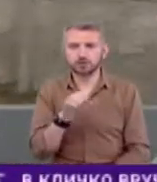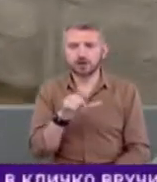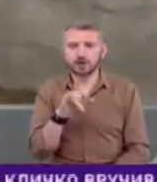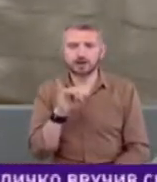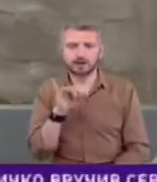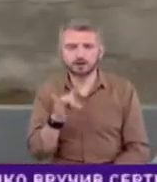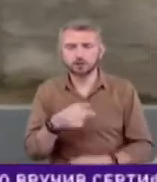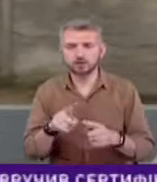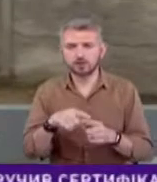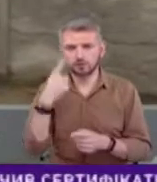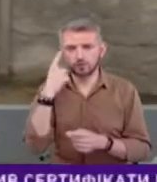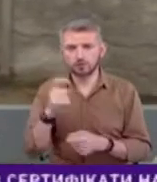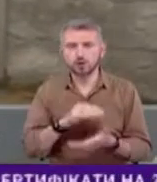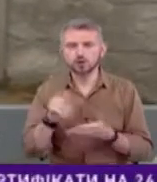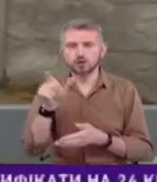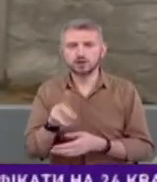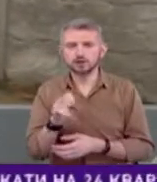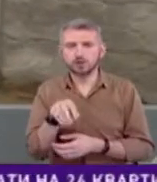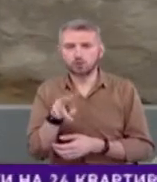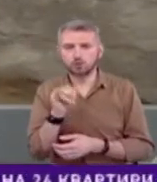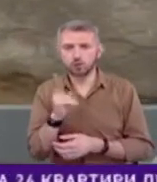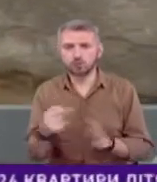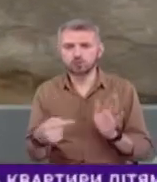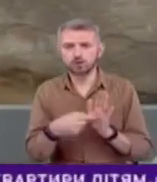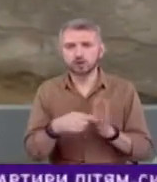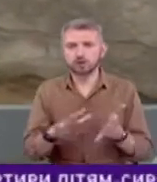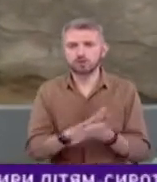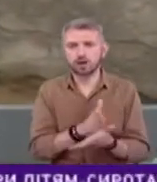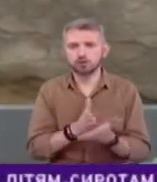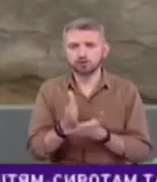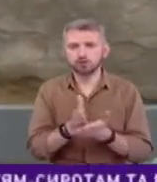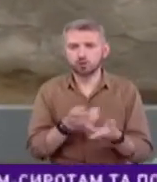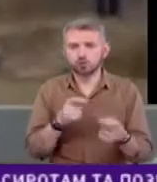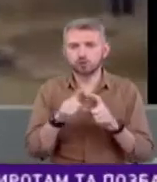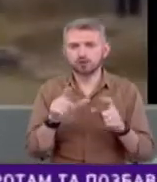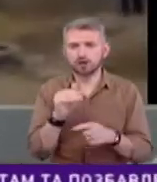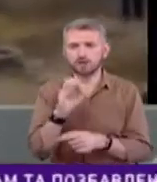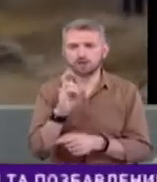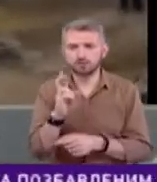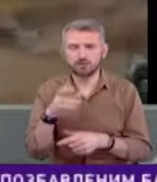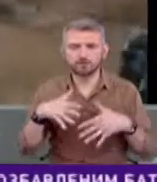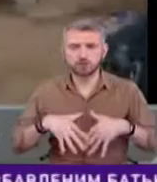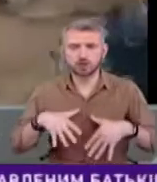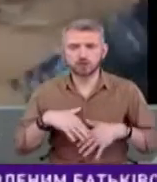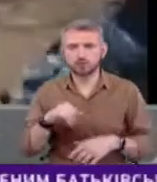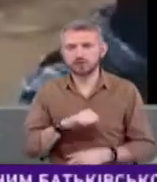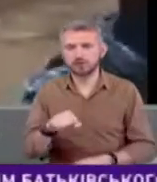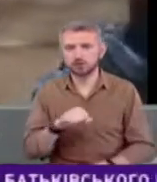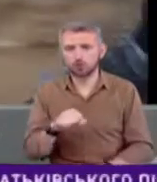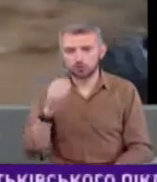повідомив журналіст Антон Наумлюк з посиланням на прес-службу управління ФСБ по Криму і